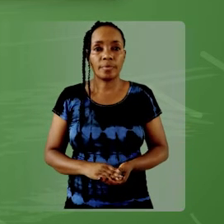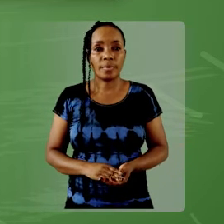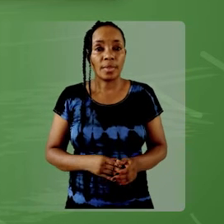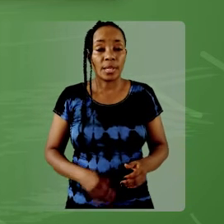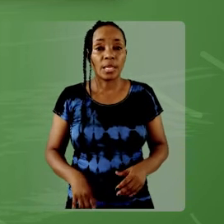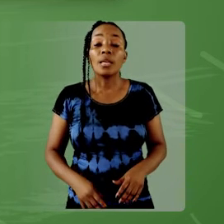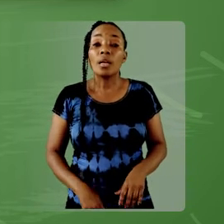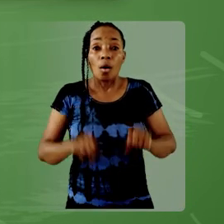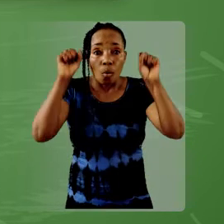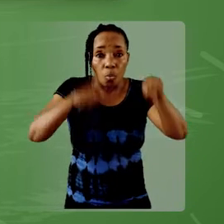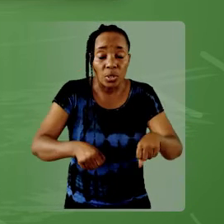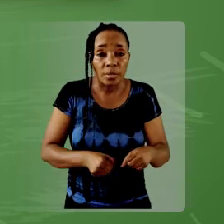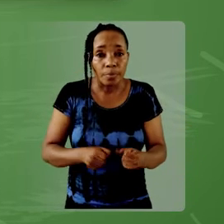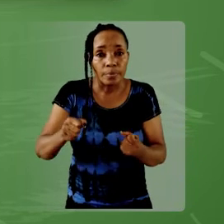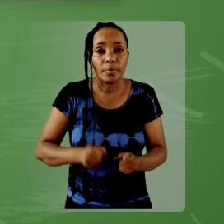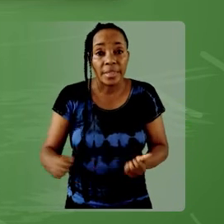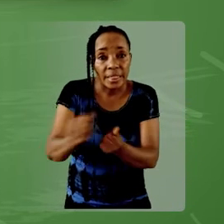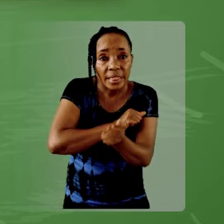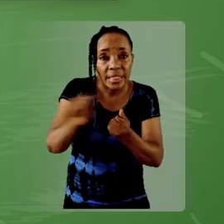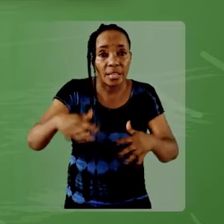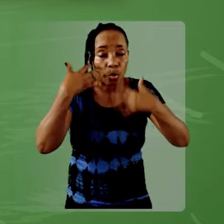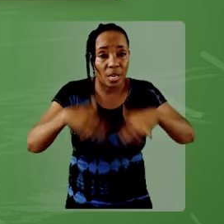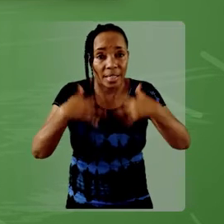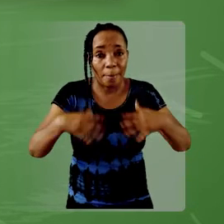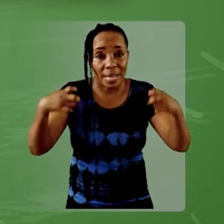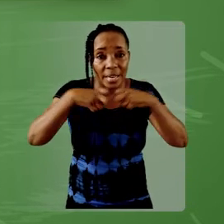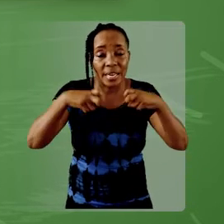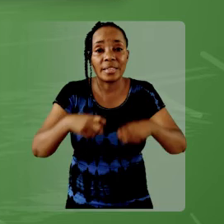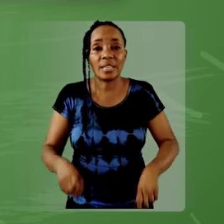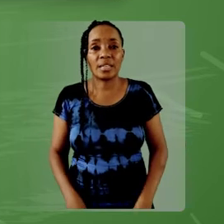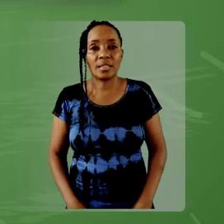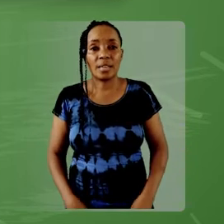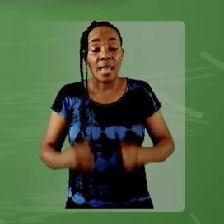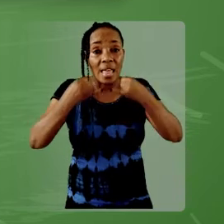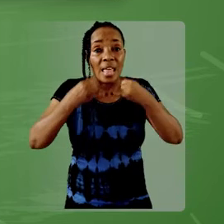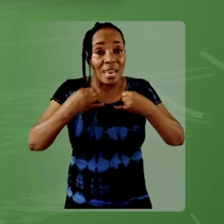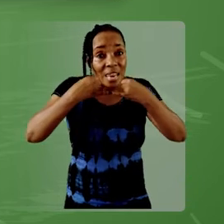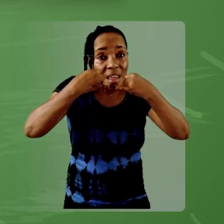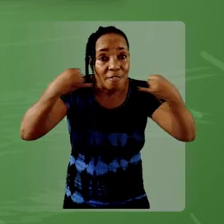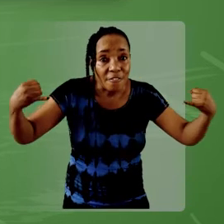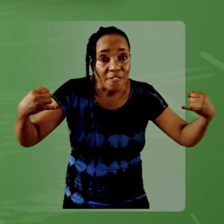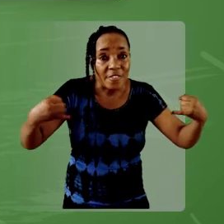détérioration des appareils électriques, les fils conducteurs vont chauffer.